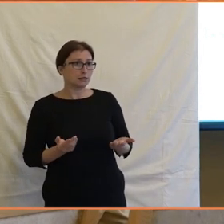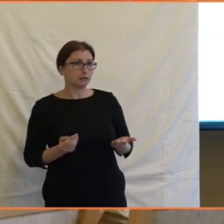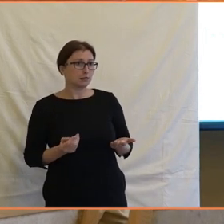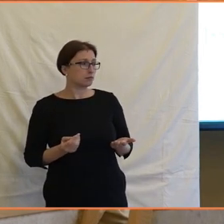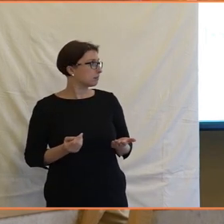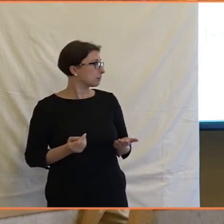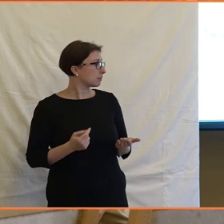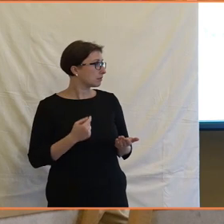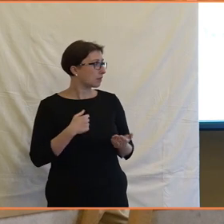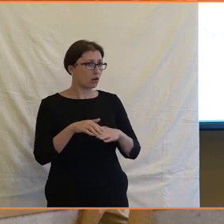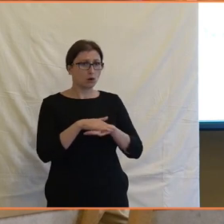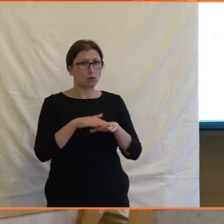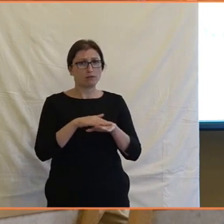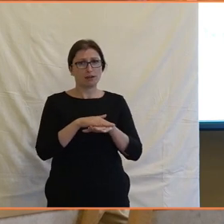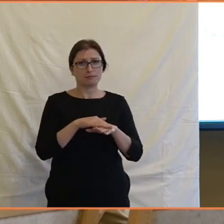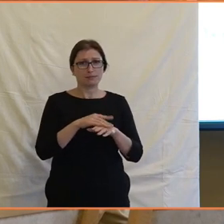To omluvám.